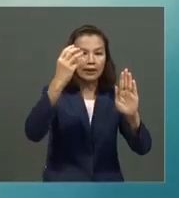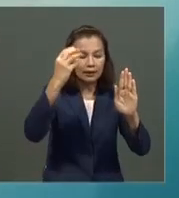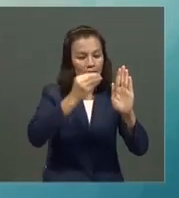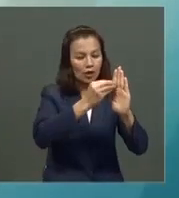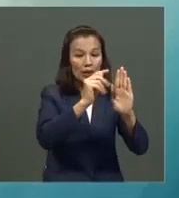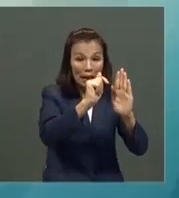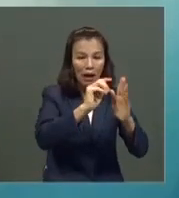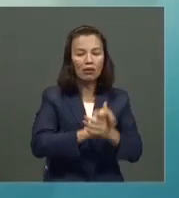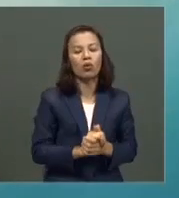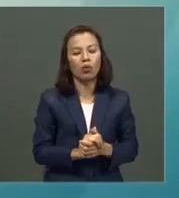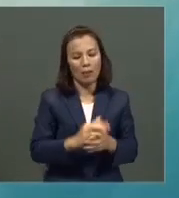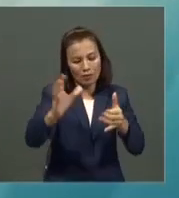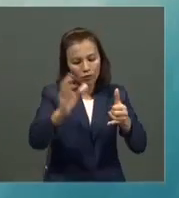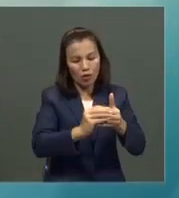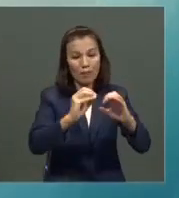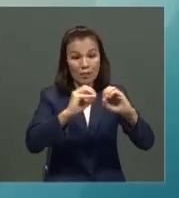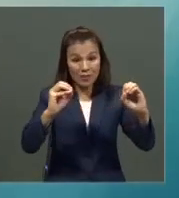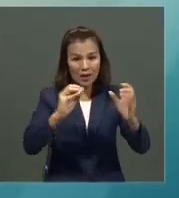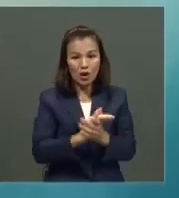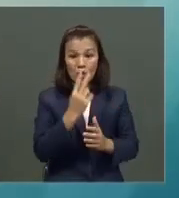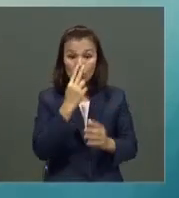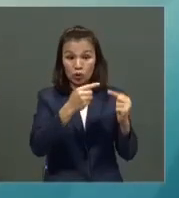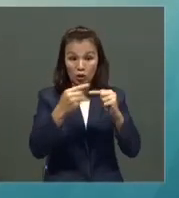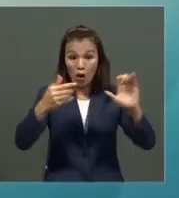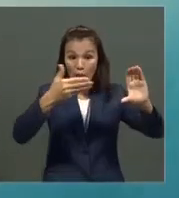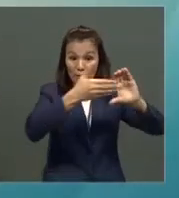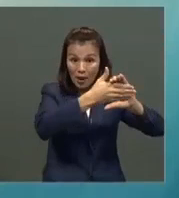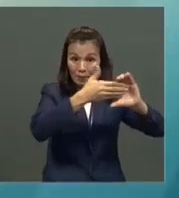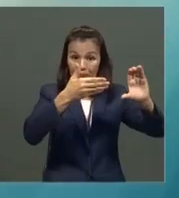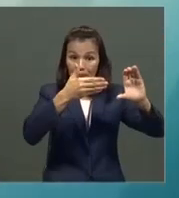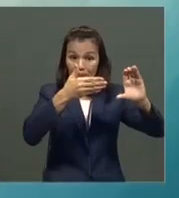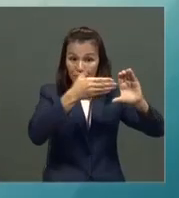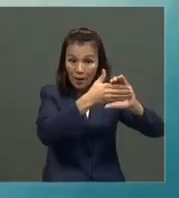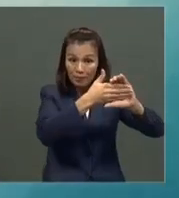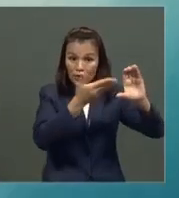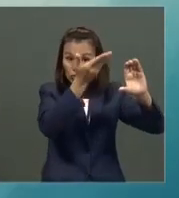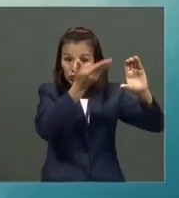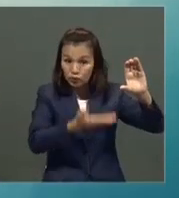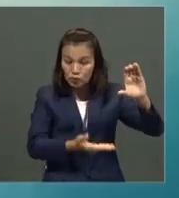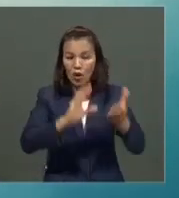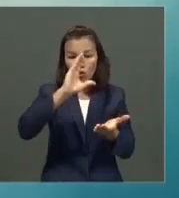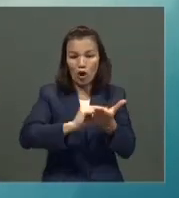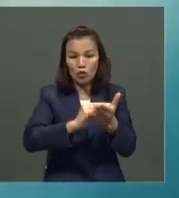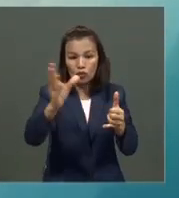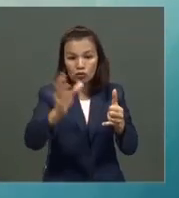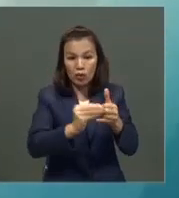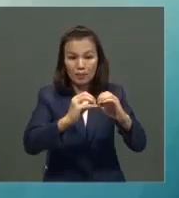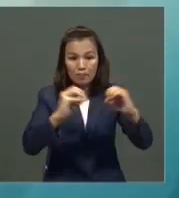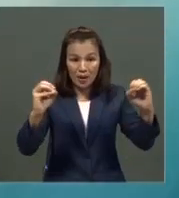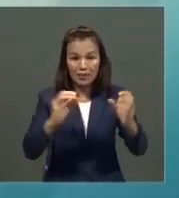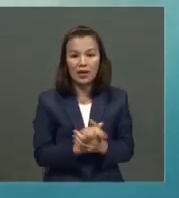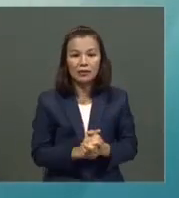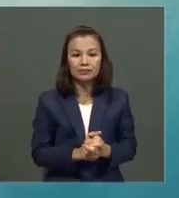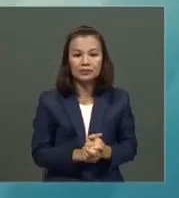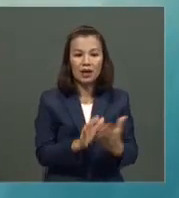ค่ะในกระดานถัดๆจากนี้นะคะก็เป็นที่น่ายินดีก็คือไม่มีรายงานผู้ติดเชื้อมาดูสรุปแผน